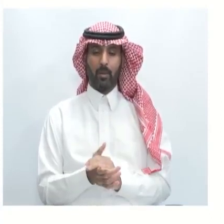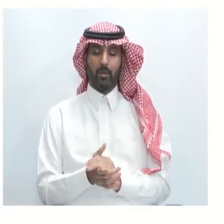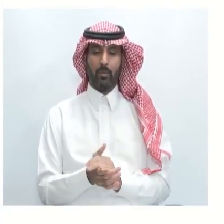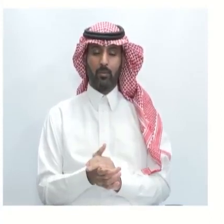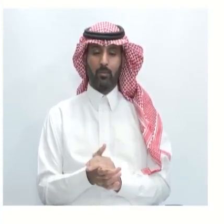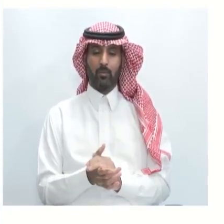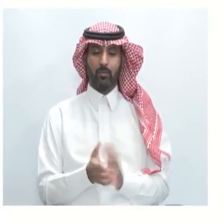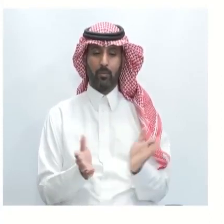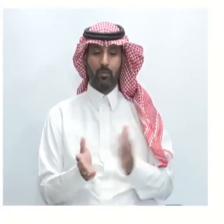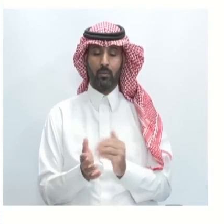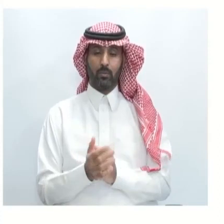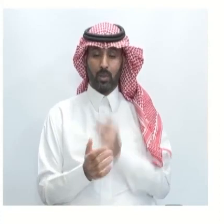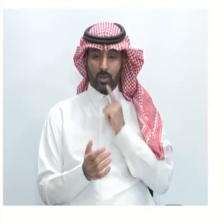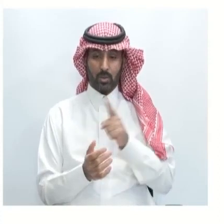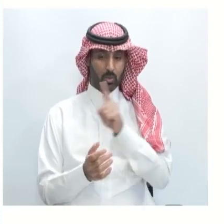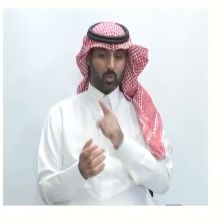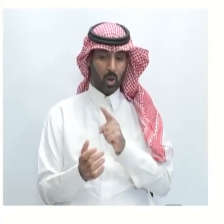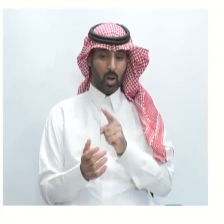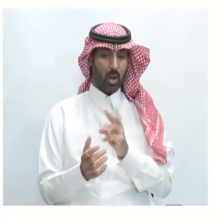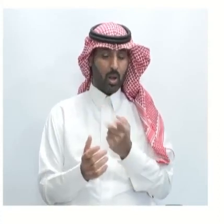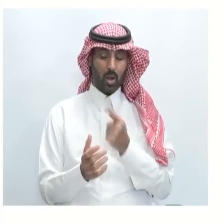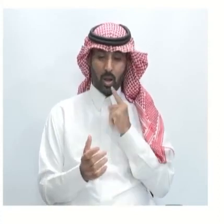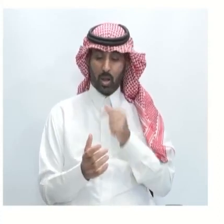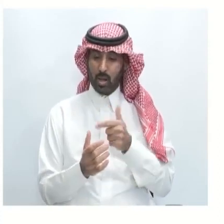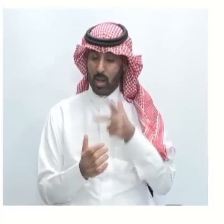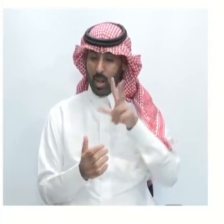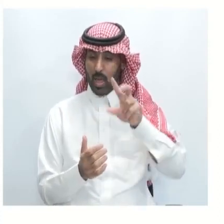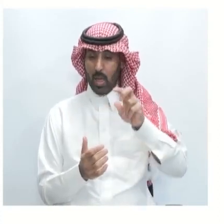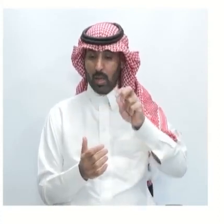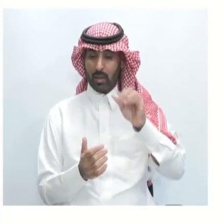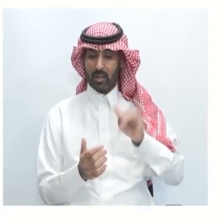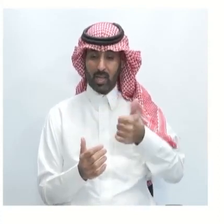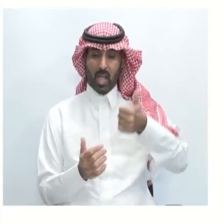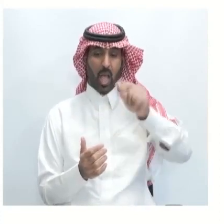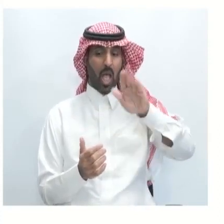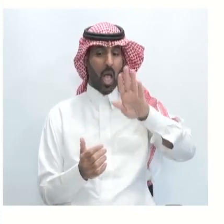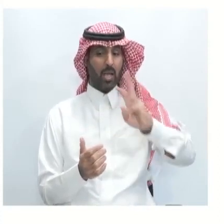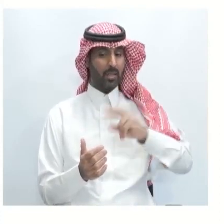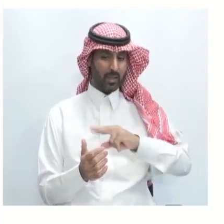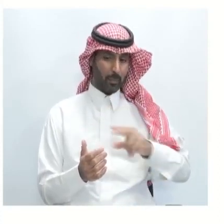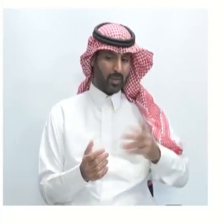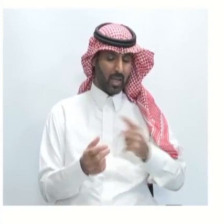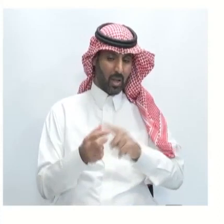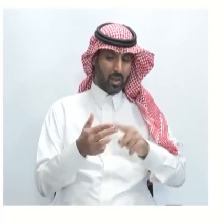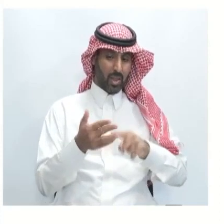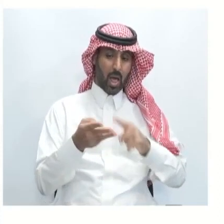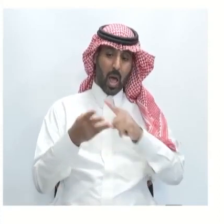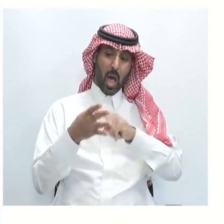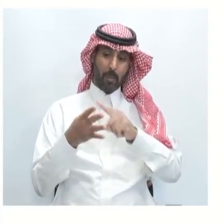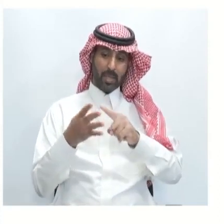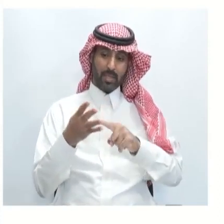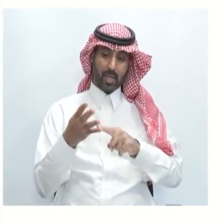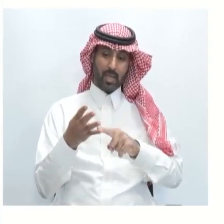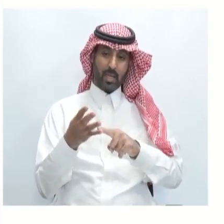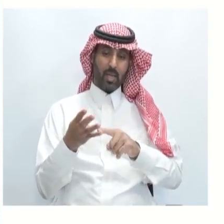اتى لك سؤال ان للقياس اربعه اشكال صح ام خطا بالطبع الاجابه صحيحه طيب